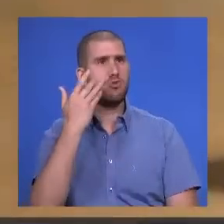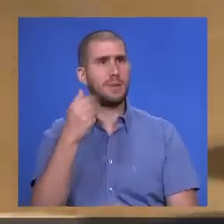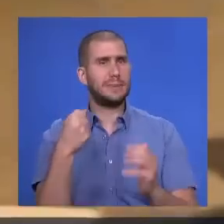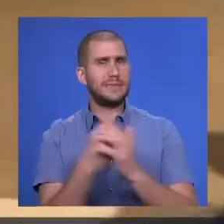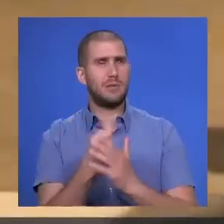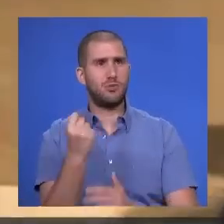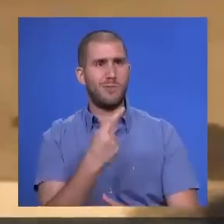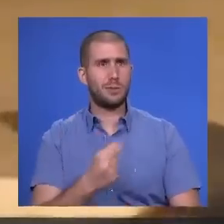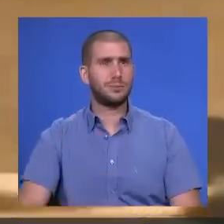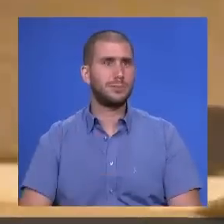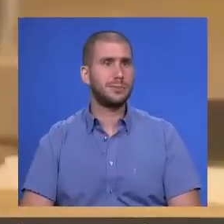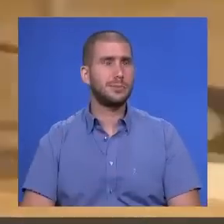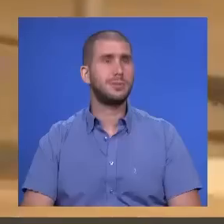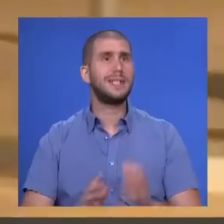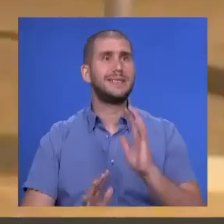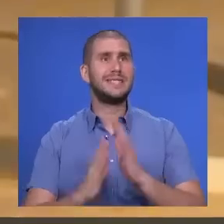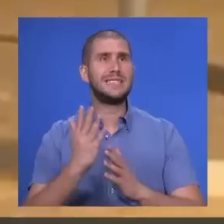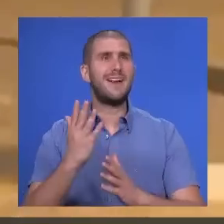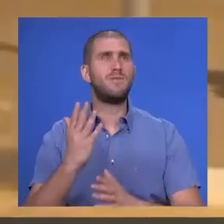שען בסוף השבוע.